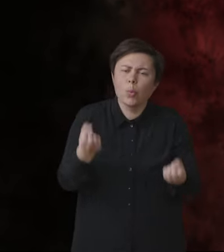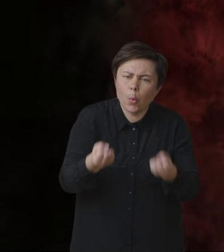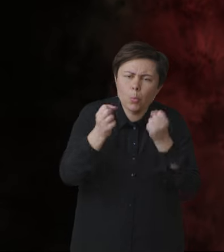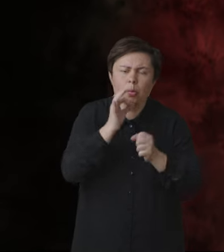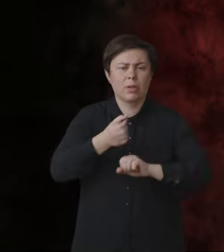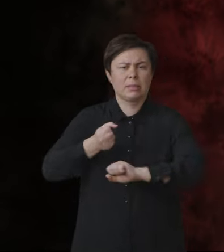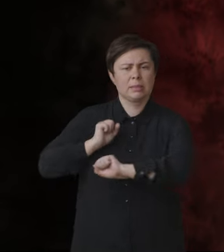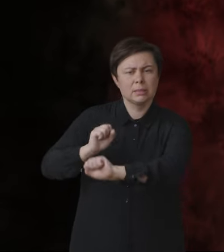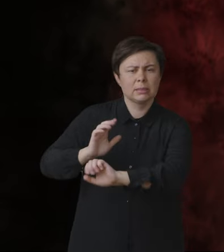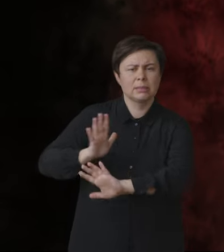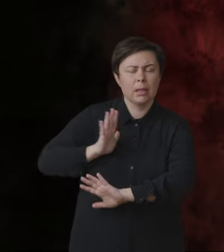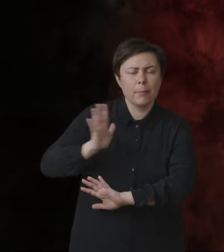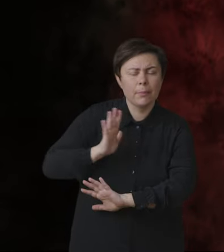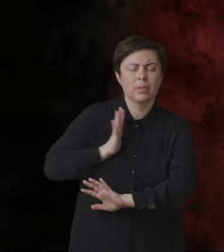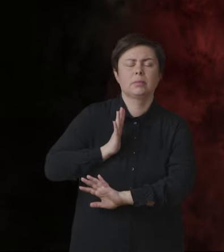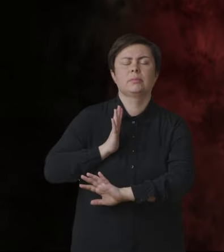zabezpieczenia,